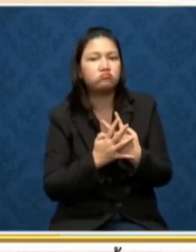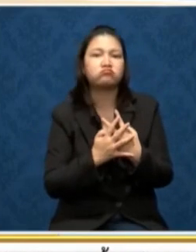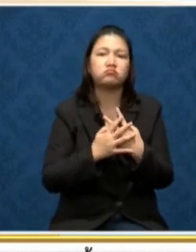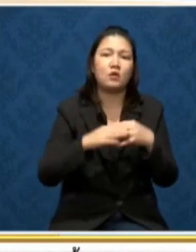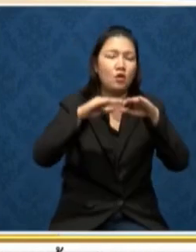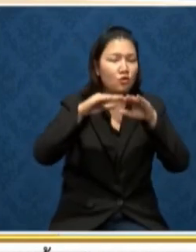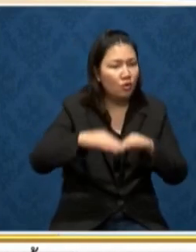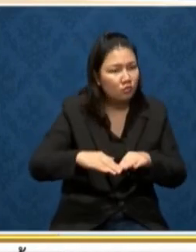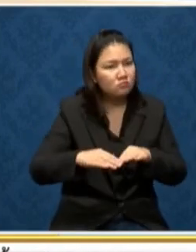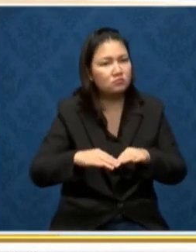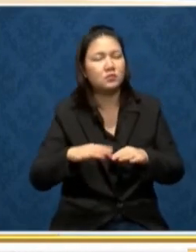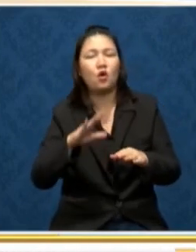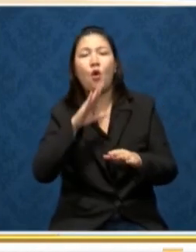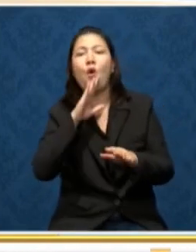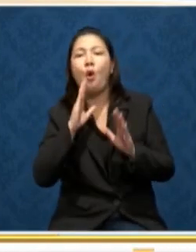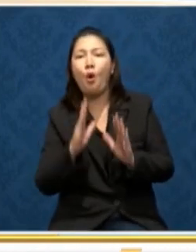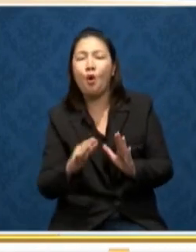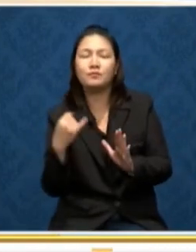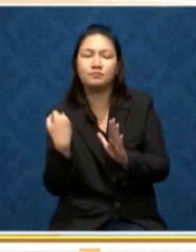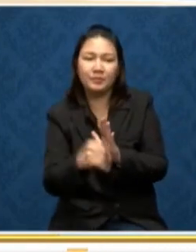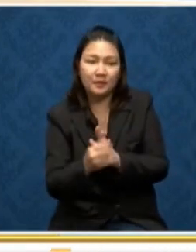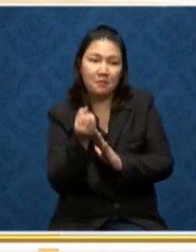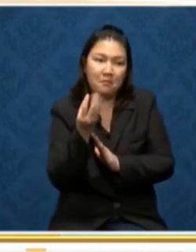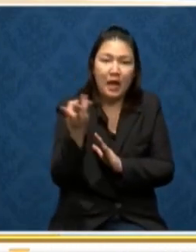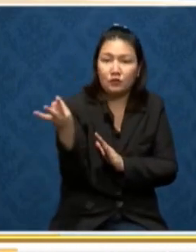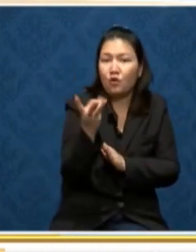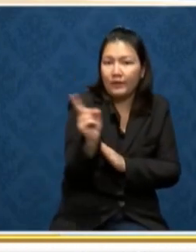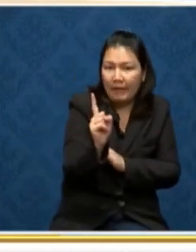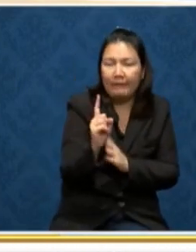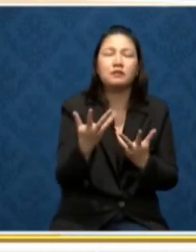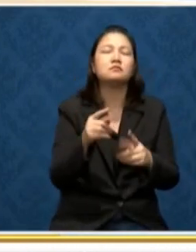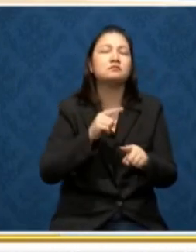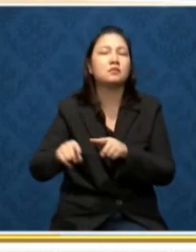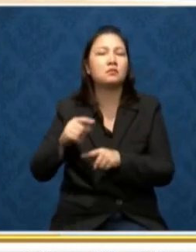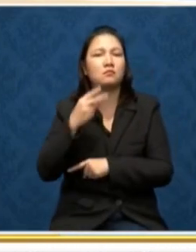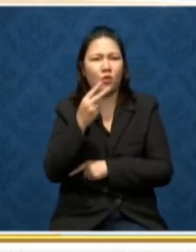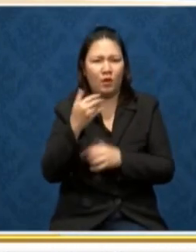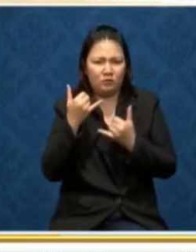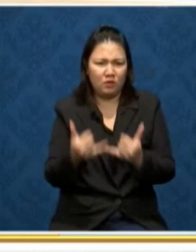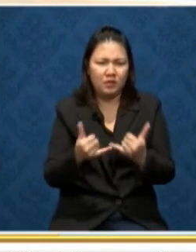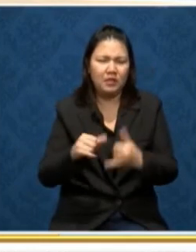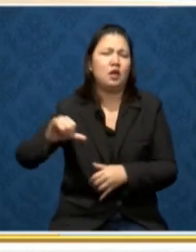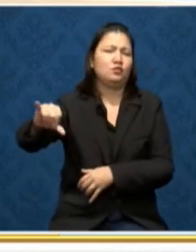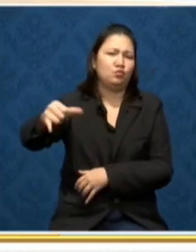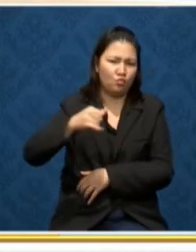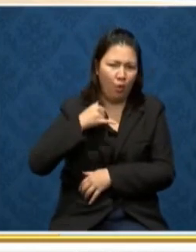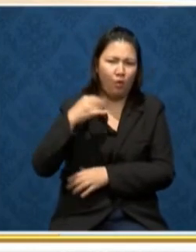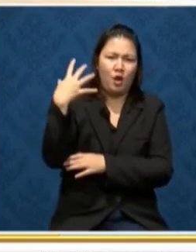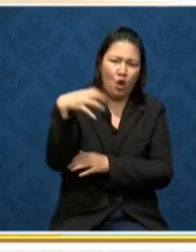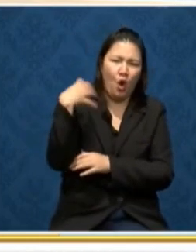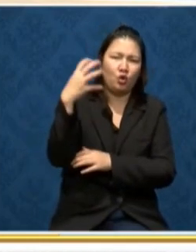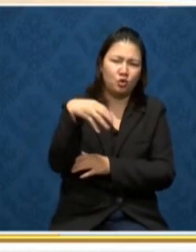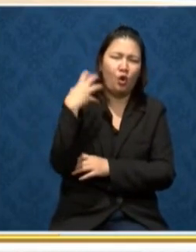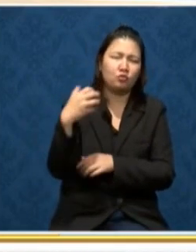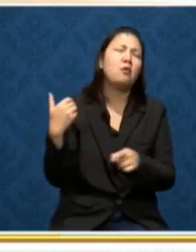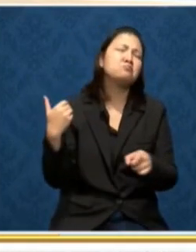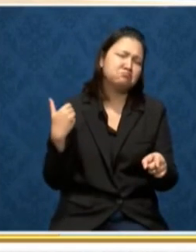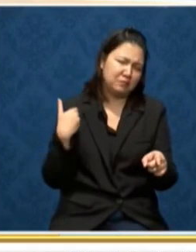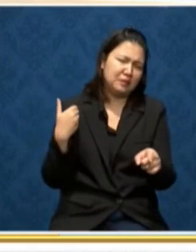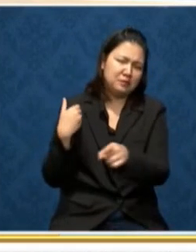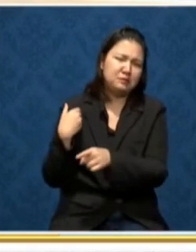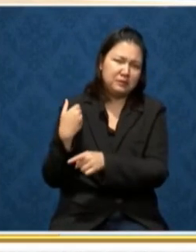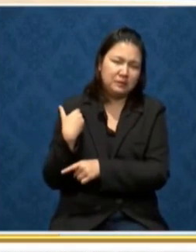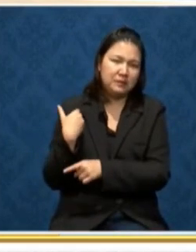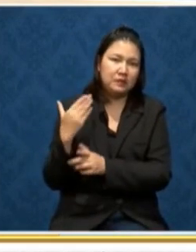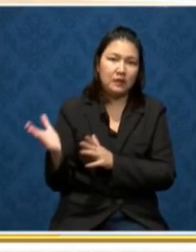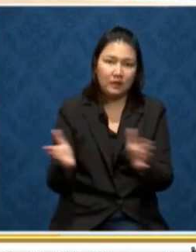ลดลงหรอไม่เพราะเท่าที่ผมประสบนะครั ยงมี แงและลาสุด เดสตามรวจ Cy